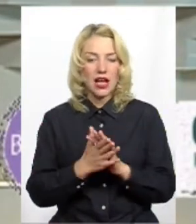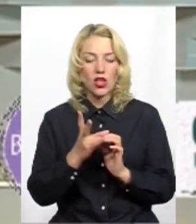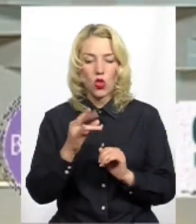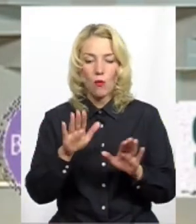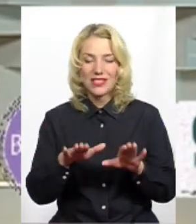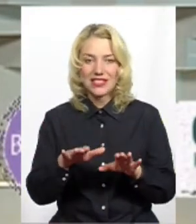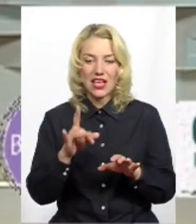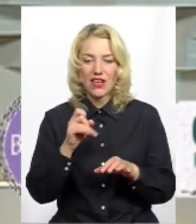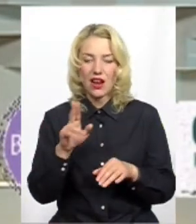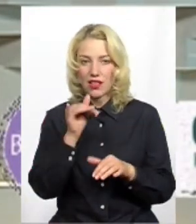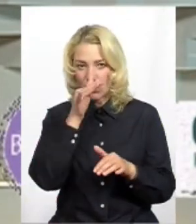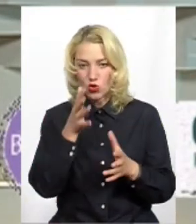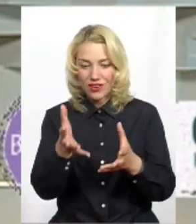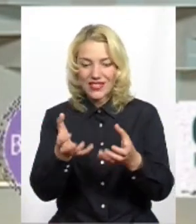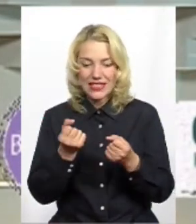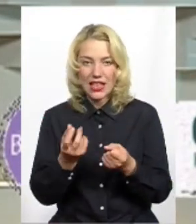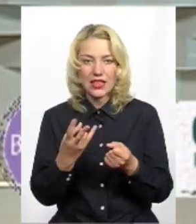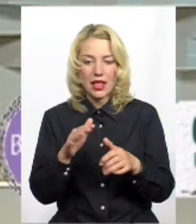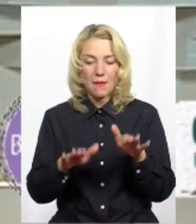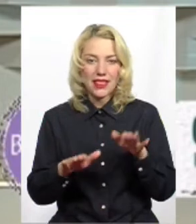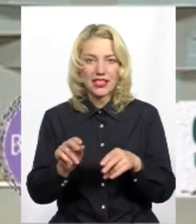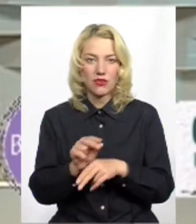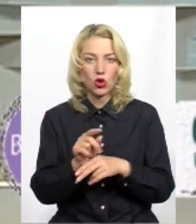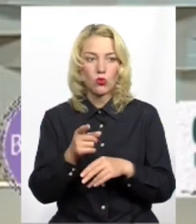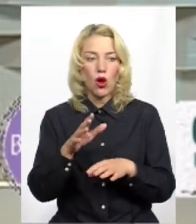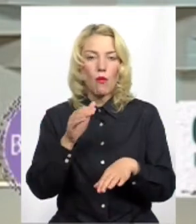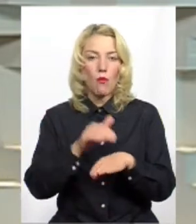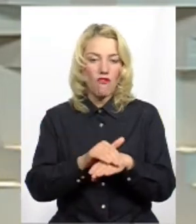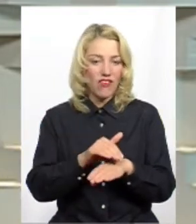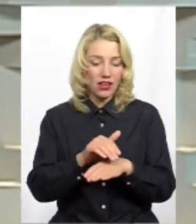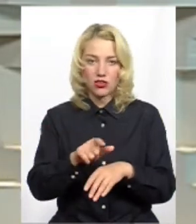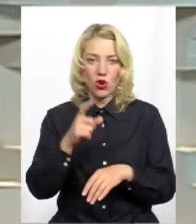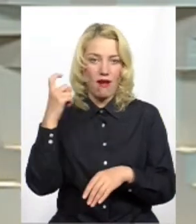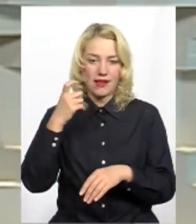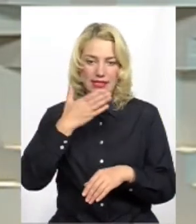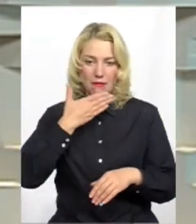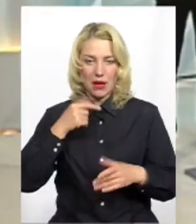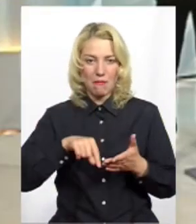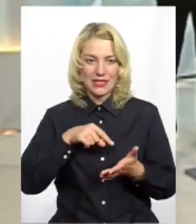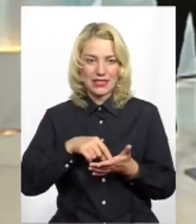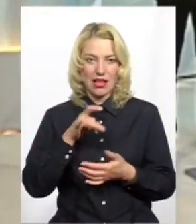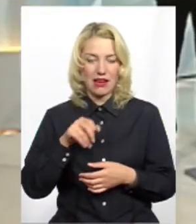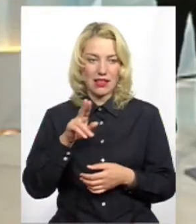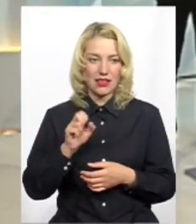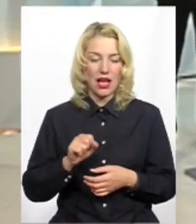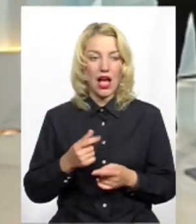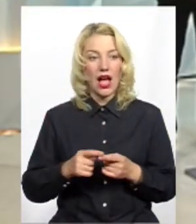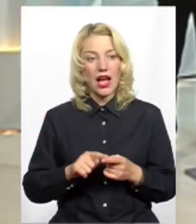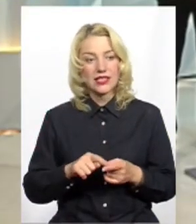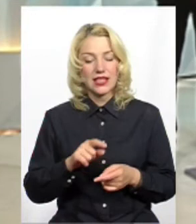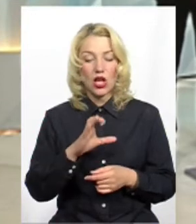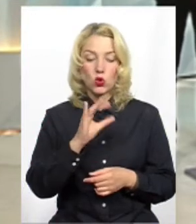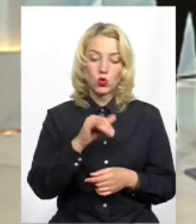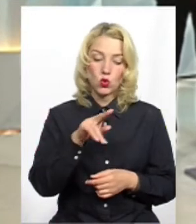може його взяти на баланс, ремонтувати, тому що по факту він їй не належить, він не є на її балансі. А місцева рада Шепетівська чи